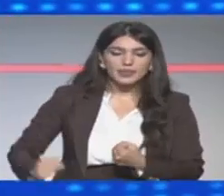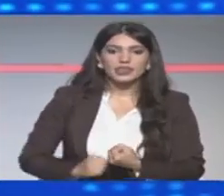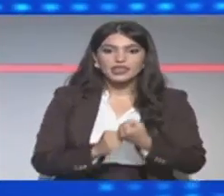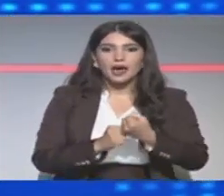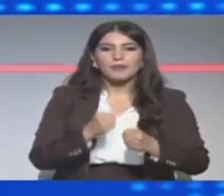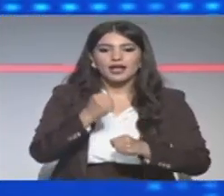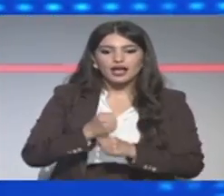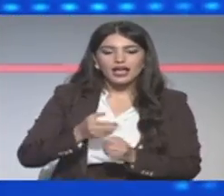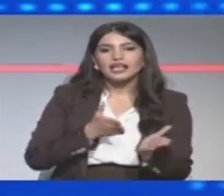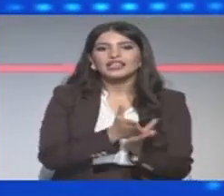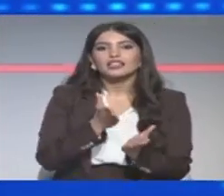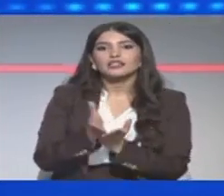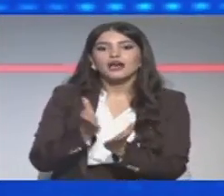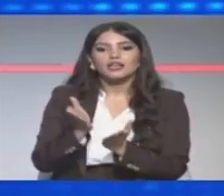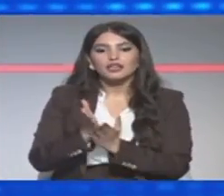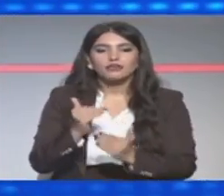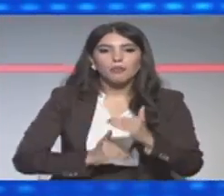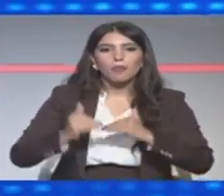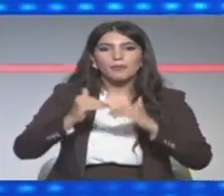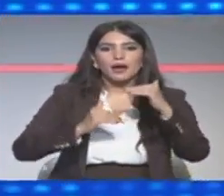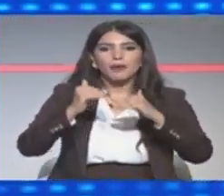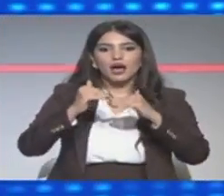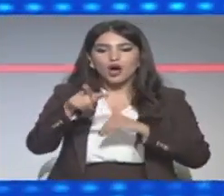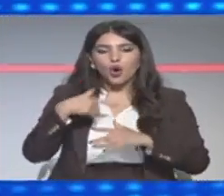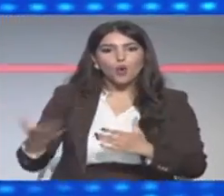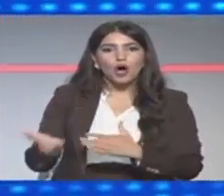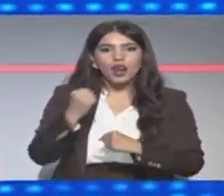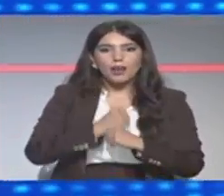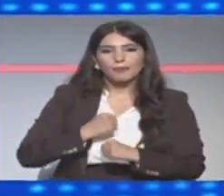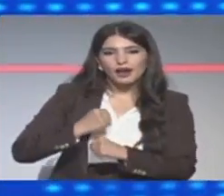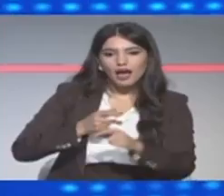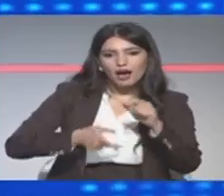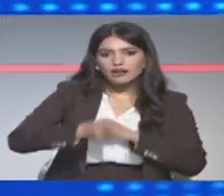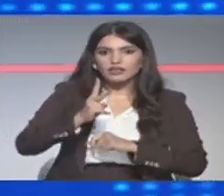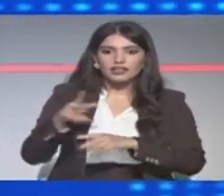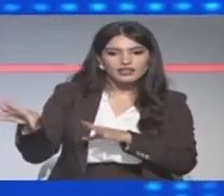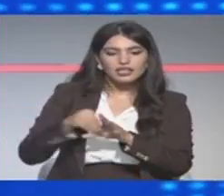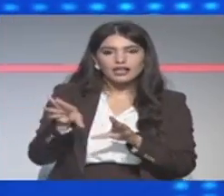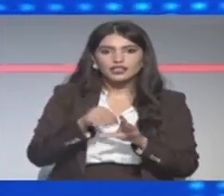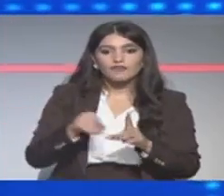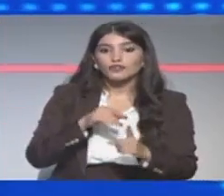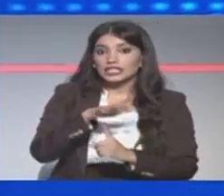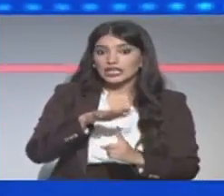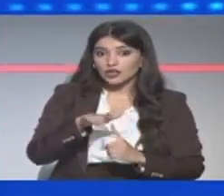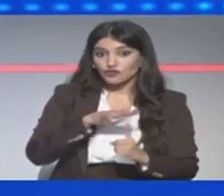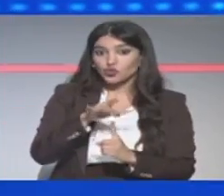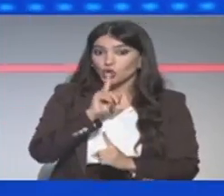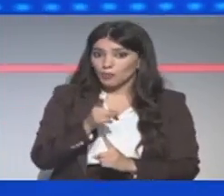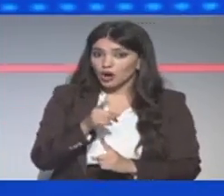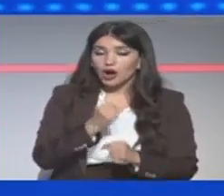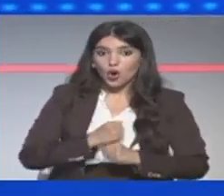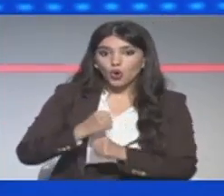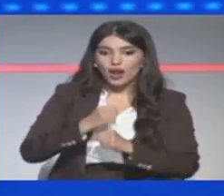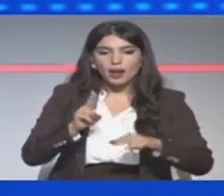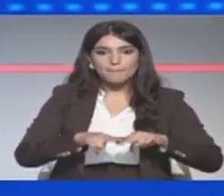الأفاق التشغيلية العالية والرفع من طاقات الاستيعاب في الاختصاصات سهلة الاندماج في سوق الشغل، وذلك في إطار